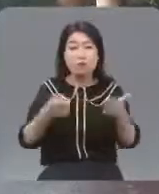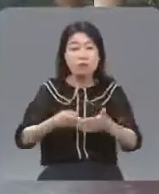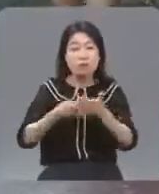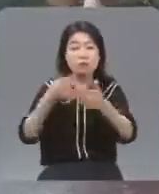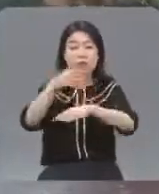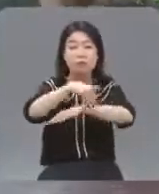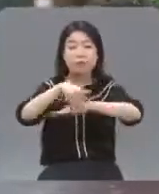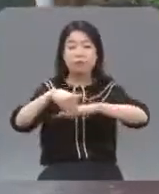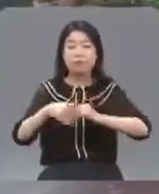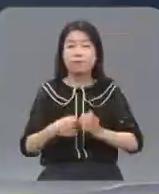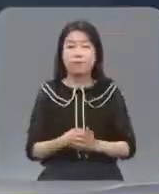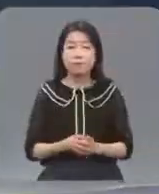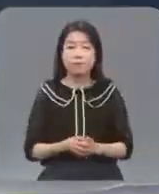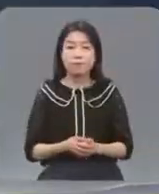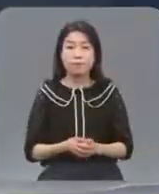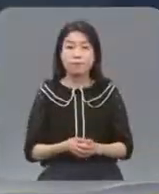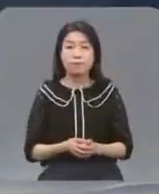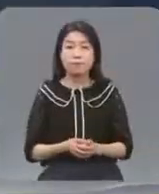계획입니다